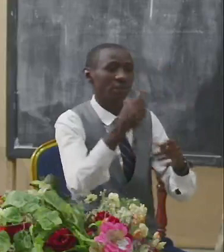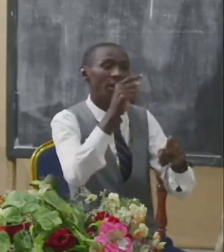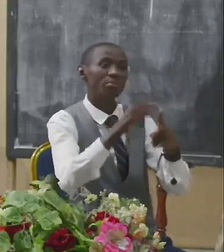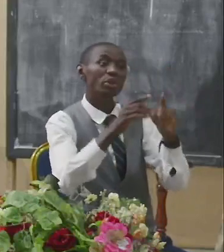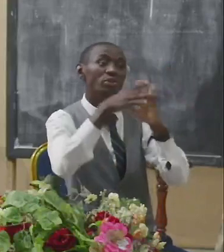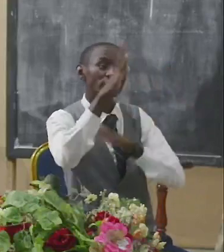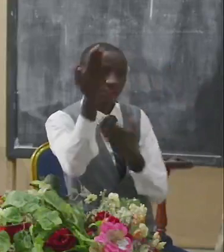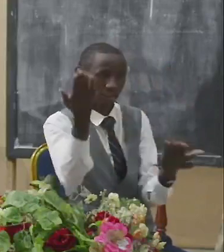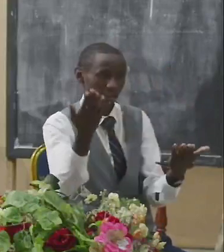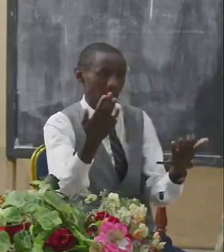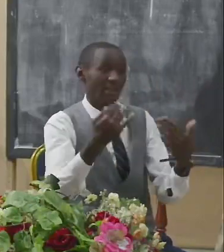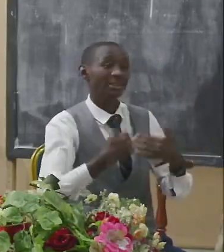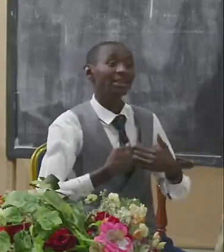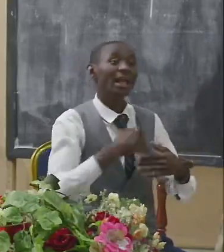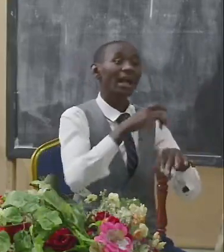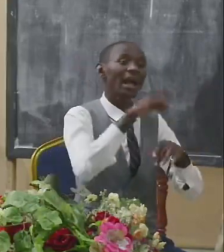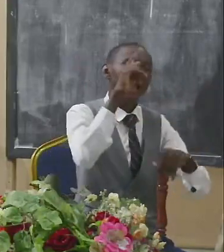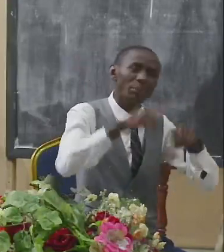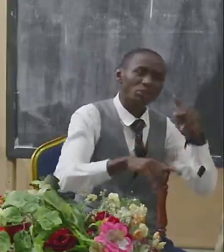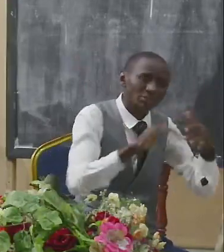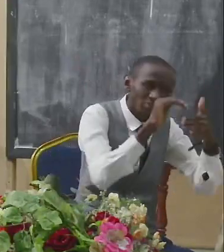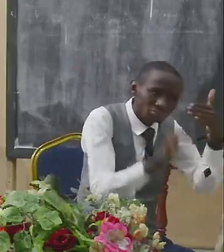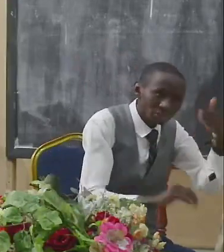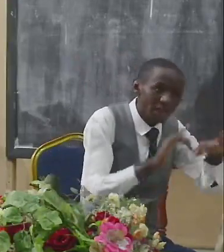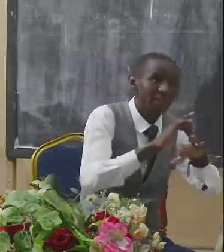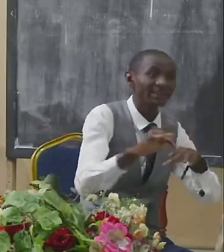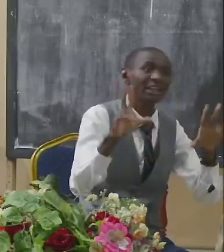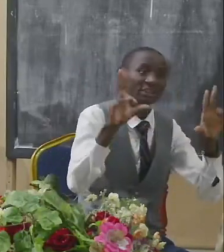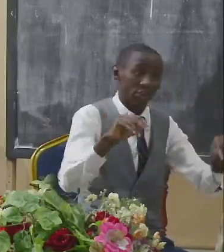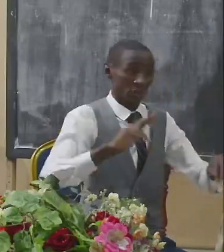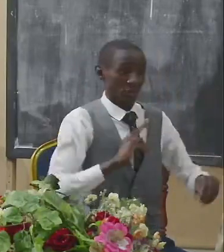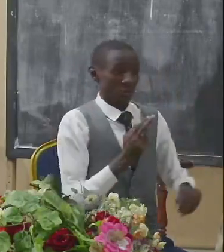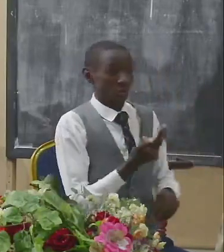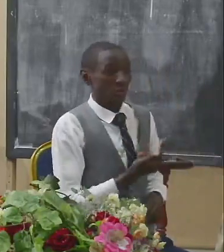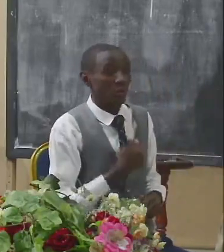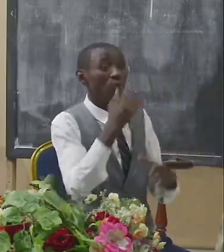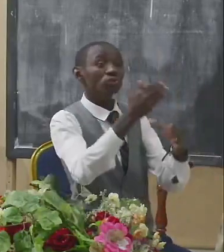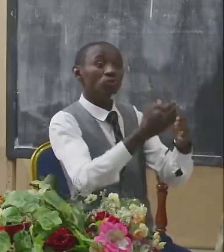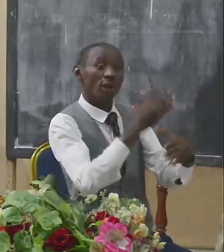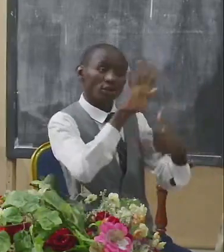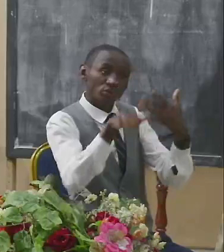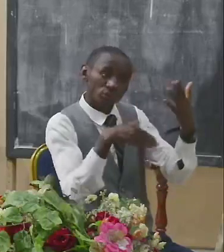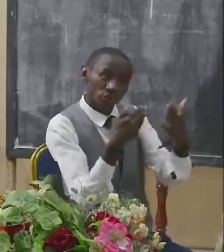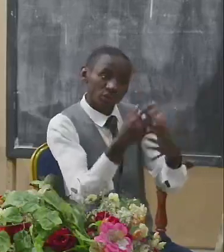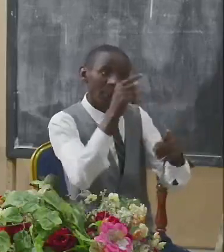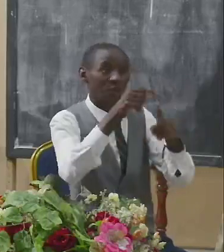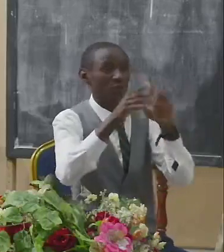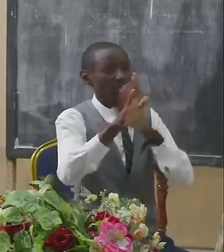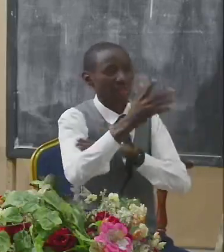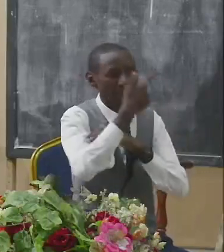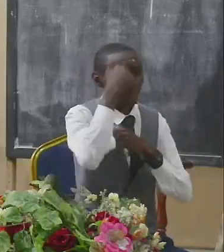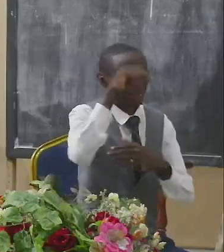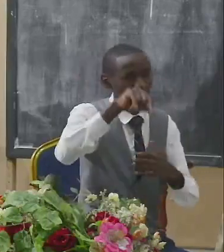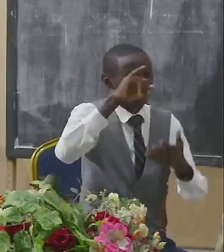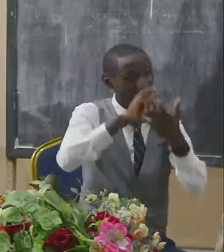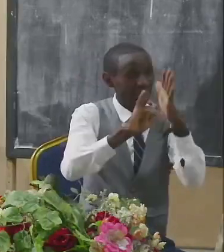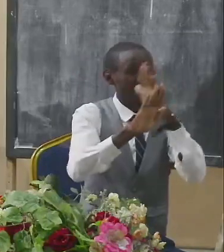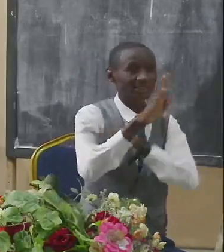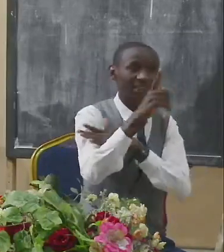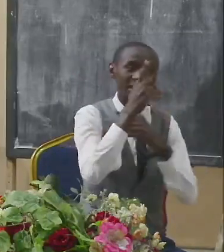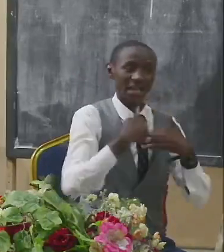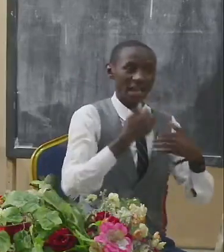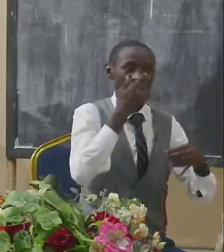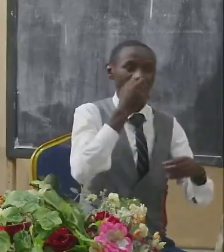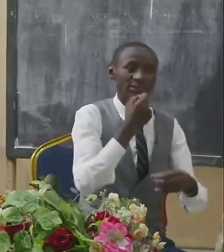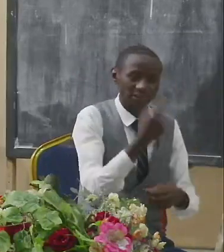neno lote. Hakuna kutosha mbo. On ne retire rien. Nous croyons toute la parole de Dieu. Tuna amini neno lote la Mungu. Parce que c'est Dieu qui a dit ça. Kwa sababu ni